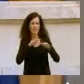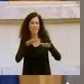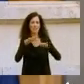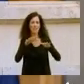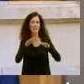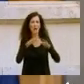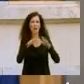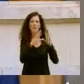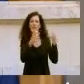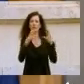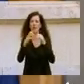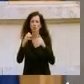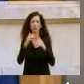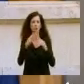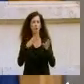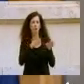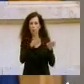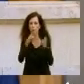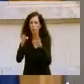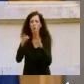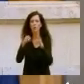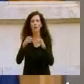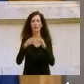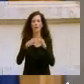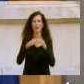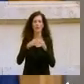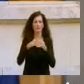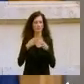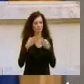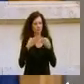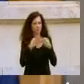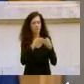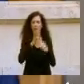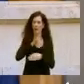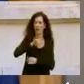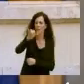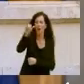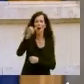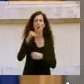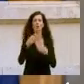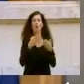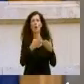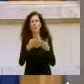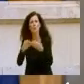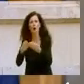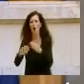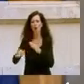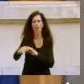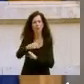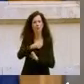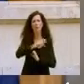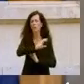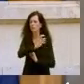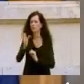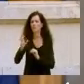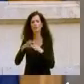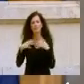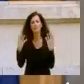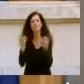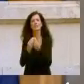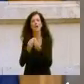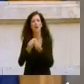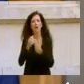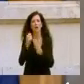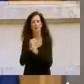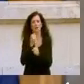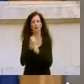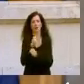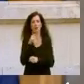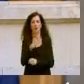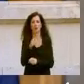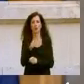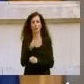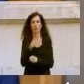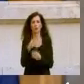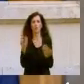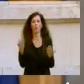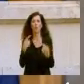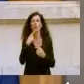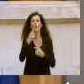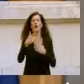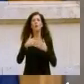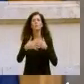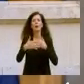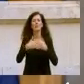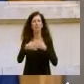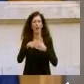viarie con quello portuale aeroportuale dobbiamo assolutamente l'ho detto realizzare la banda larga e